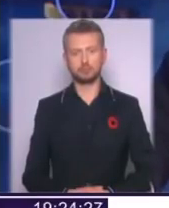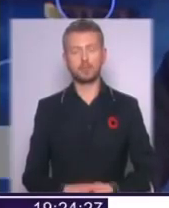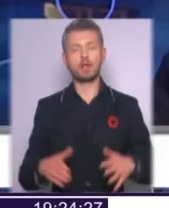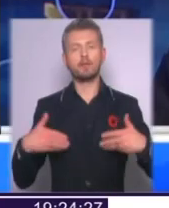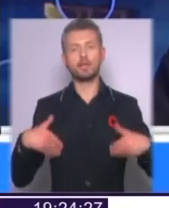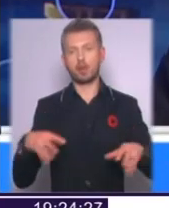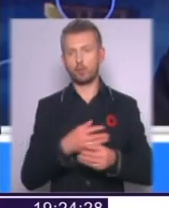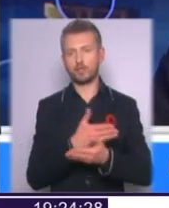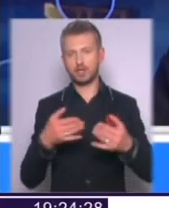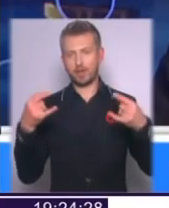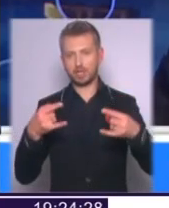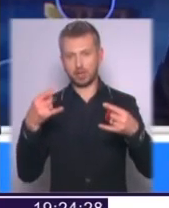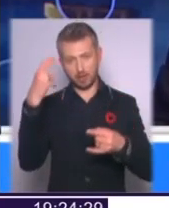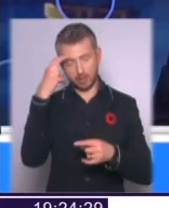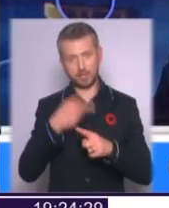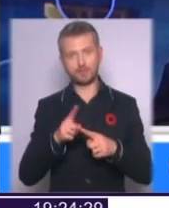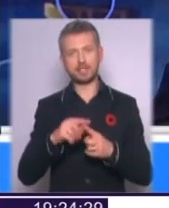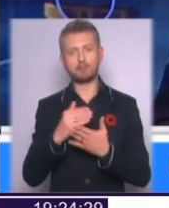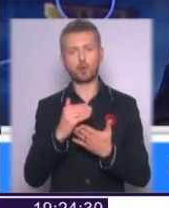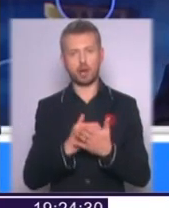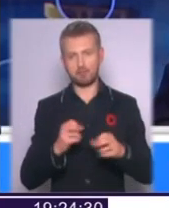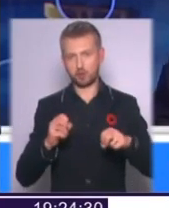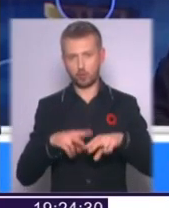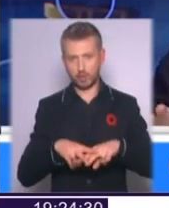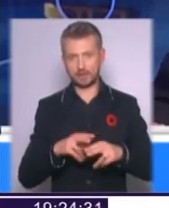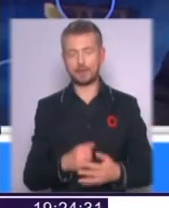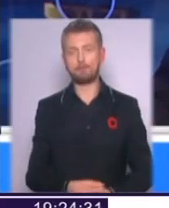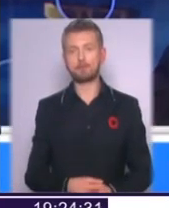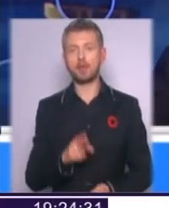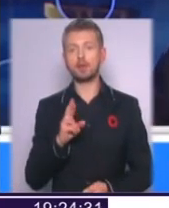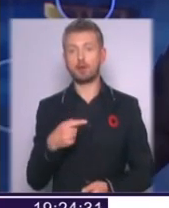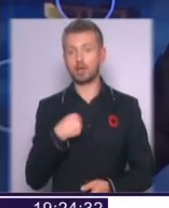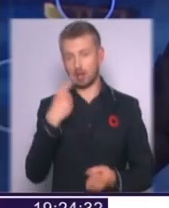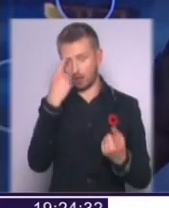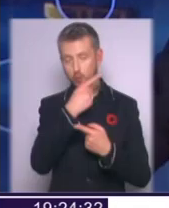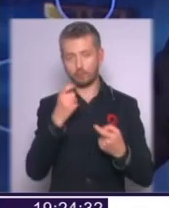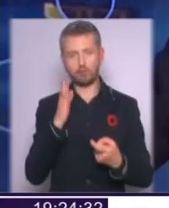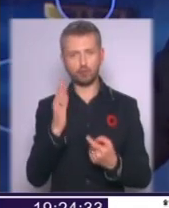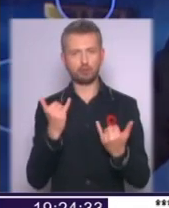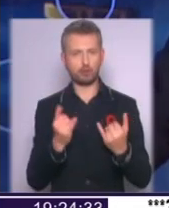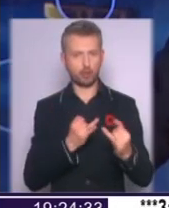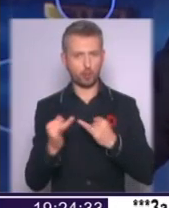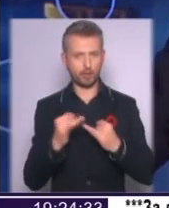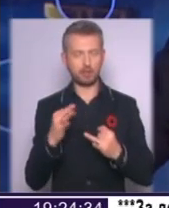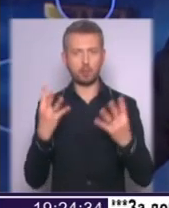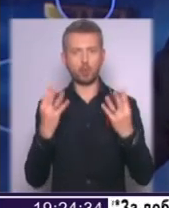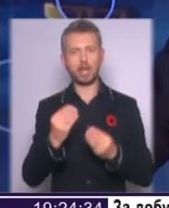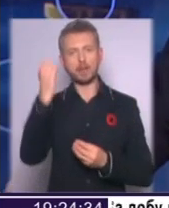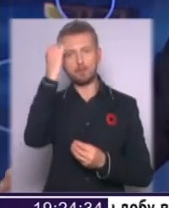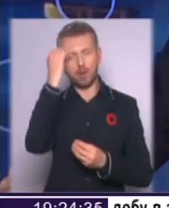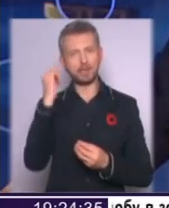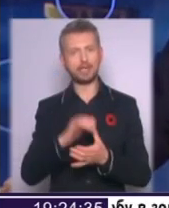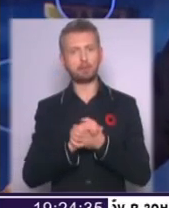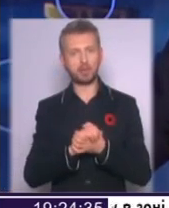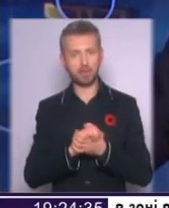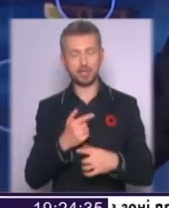Вітаємо всіх, хто з нами на телеканалі Київ. Це програма «Столиця». З вами ведучий Сергій Дойко. Власне, як я і анонсував, будемо сьогодні говорити про День пам'яті і примирення.